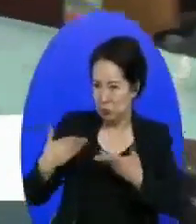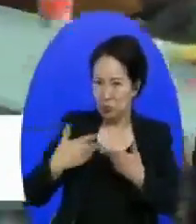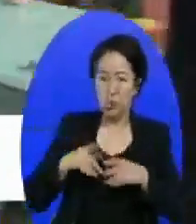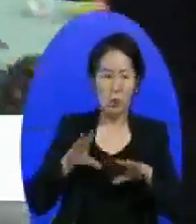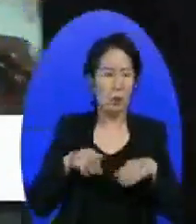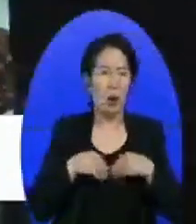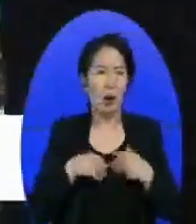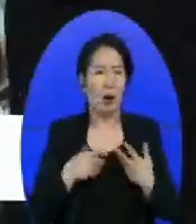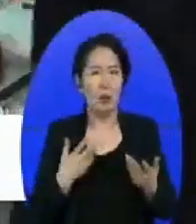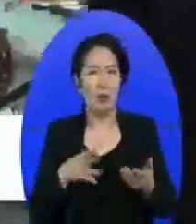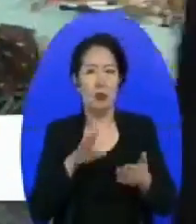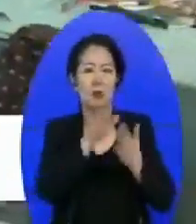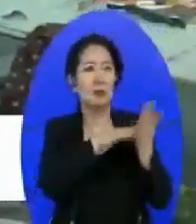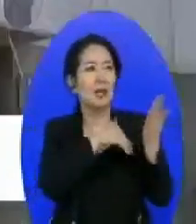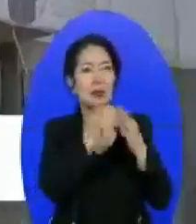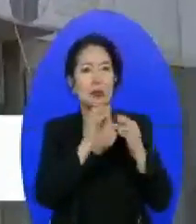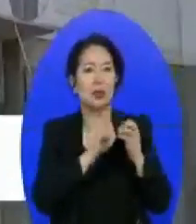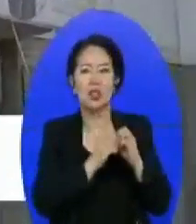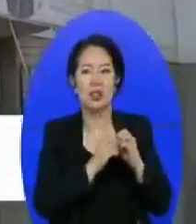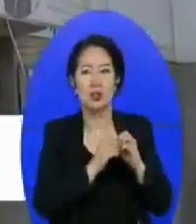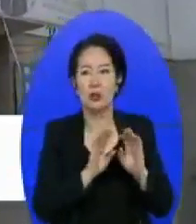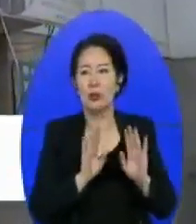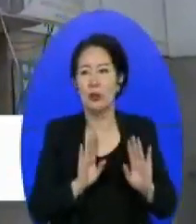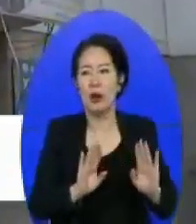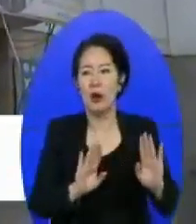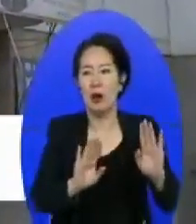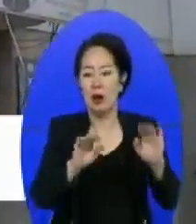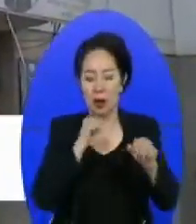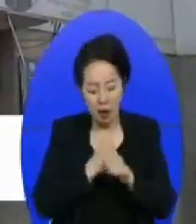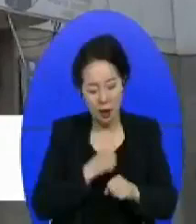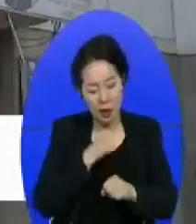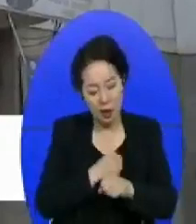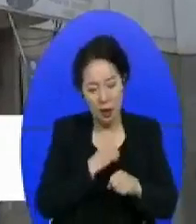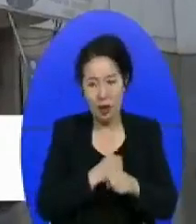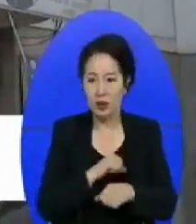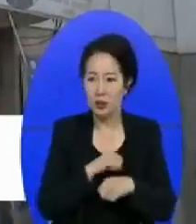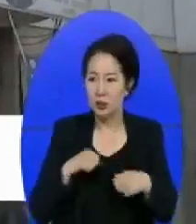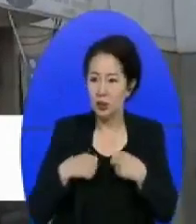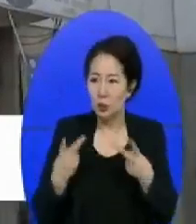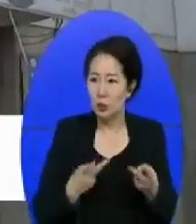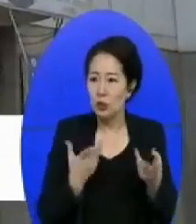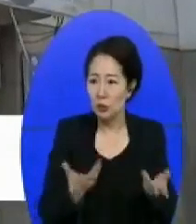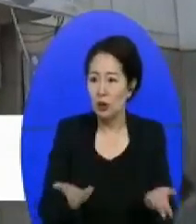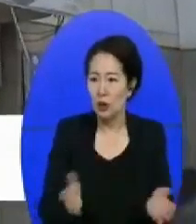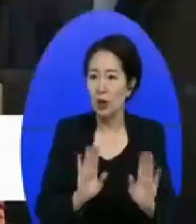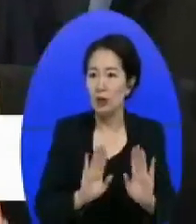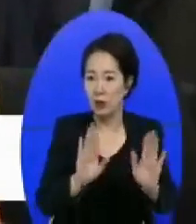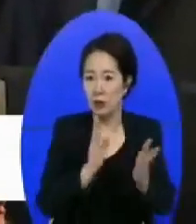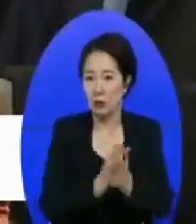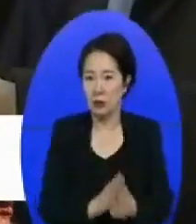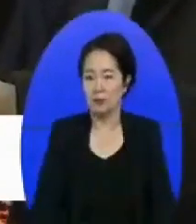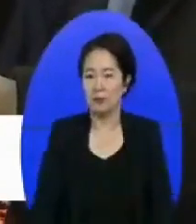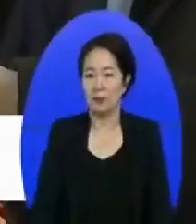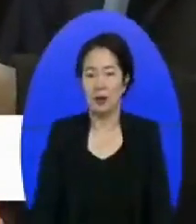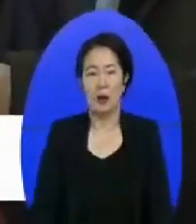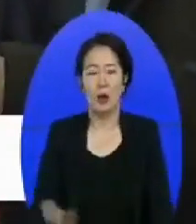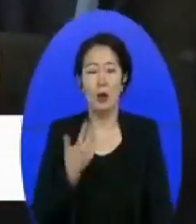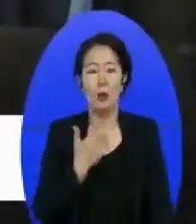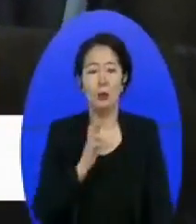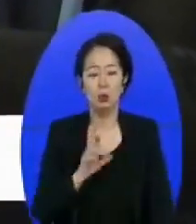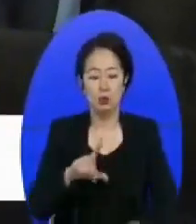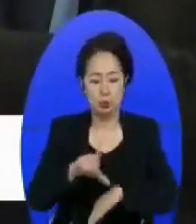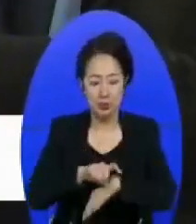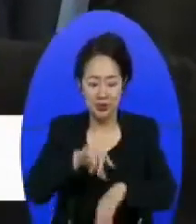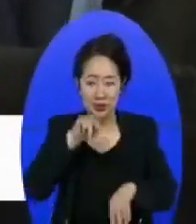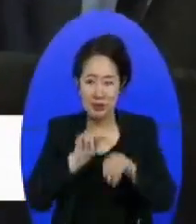хүлээж авдаггүй засвар тохиолдлыг шийдэггүй эрсдэлтэй нөхцөлд ажиллаж иргэдэд үйлчилсээр байгаамаа. Энэ нийслэлийн мэрэгжлийн